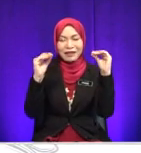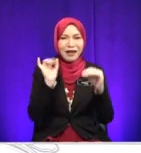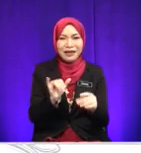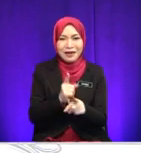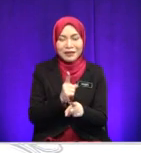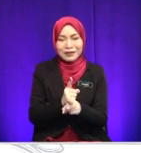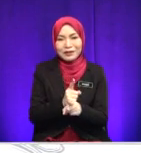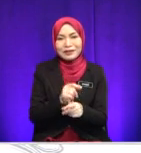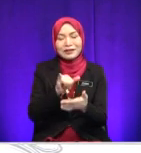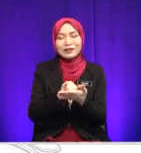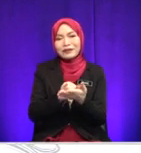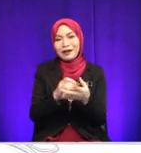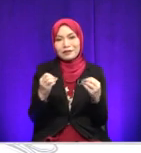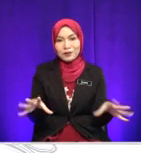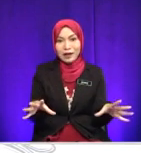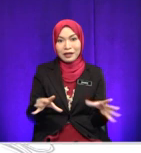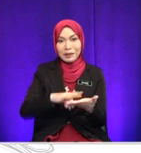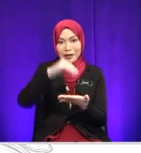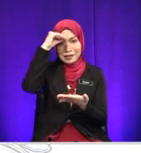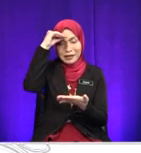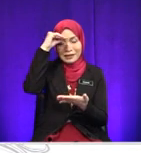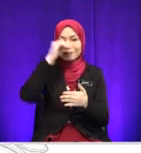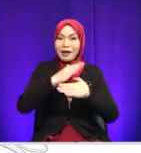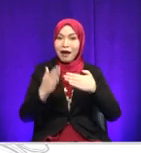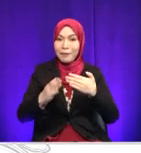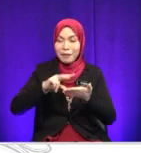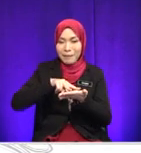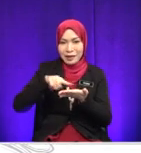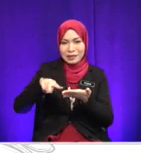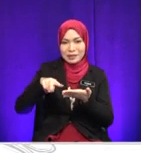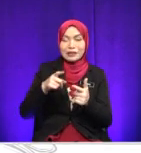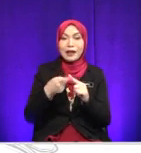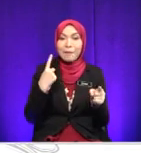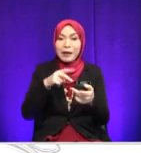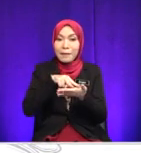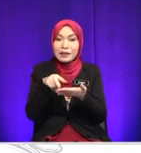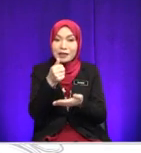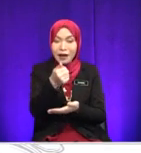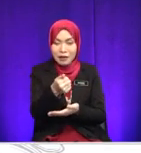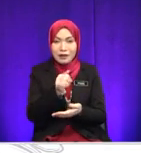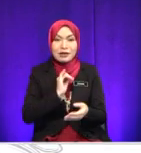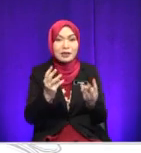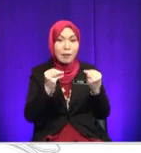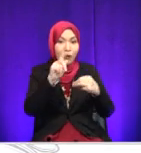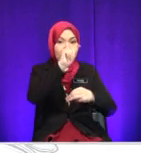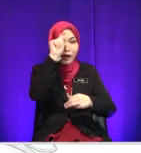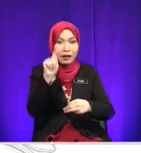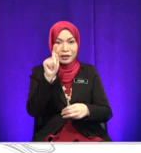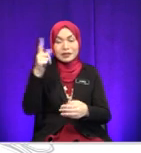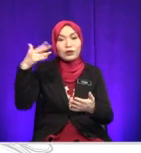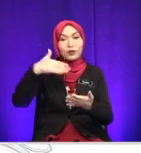selepas membaca. Baiklah, daripada bacaan anda, Cikgu Linda nak tanya lagi satu